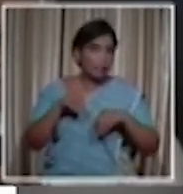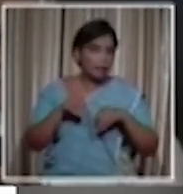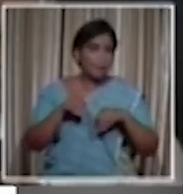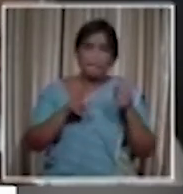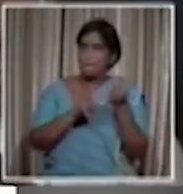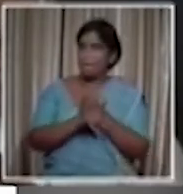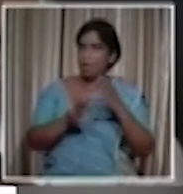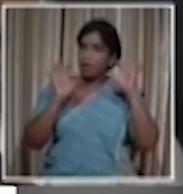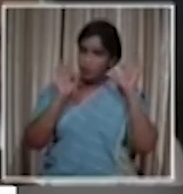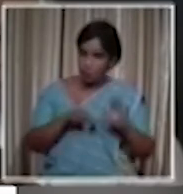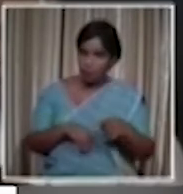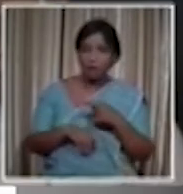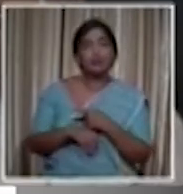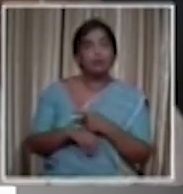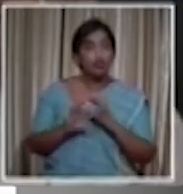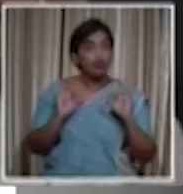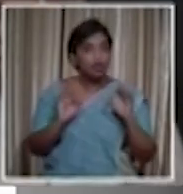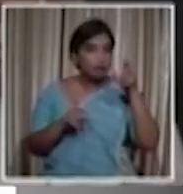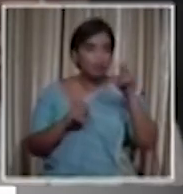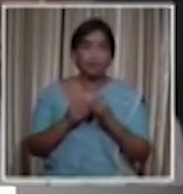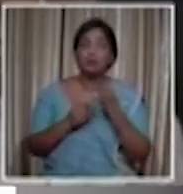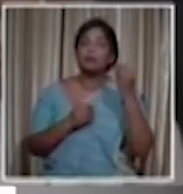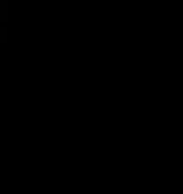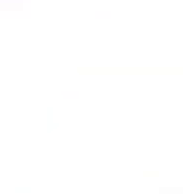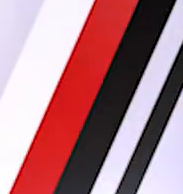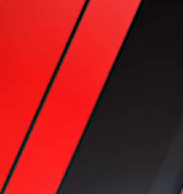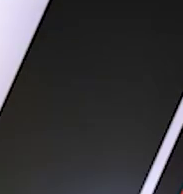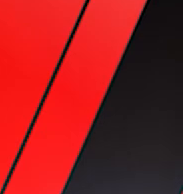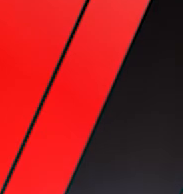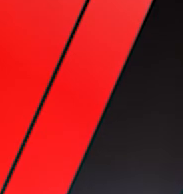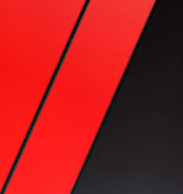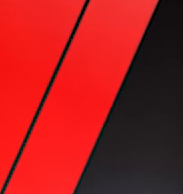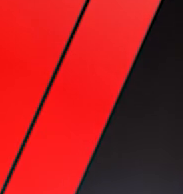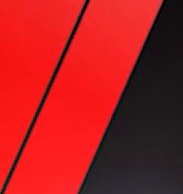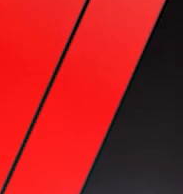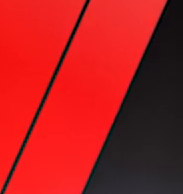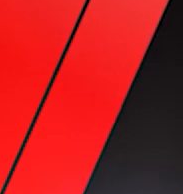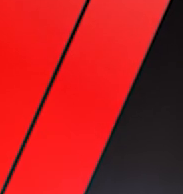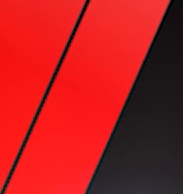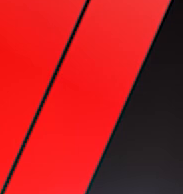බලපෑමකින් තොරව සුදුසුන්ට ලබා දීමට අපි කටයුතු කරනවා